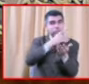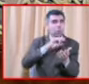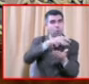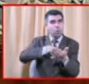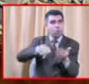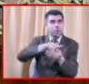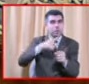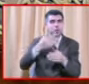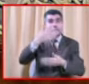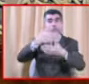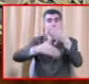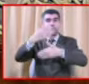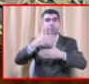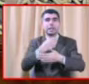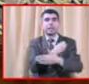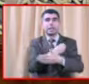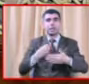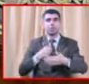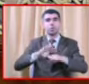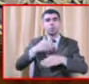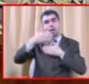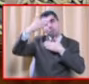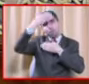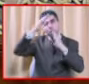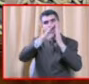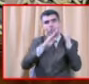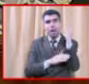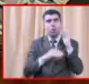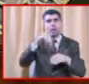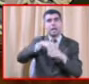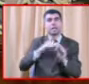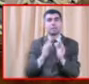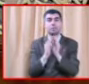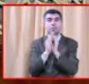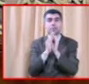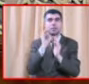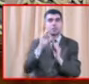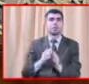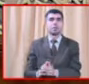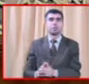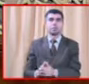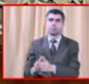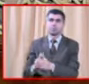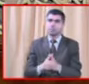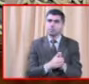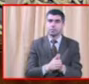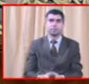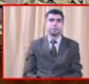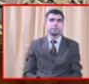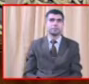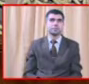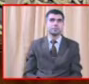على صعيد التراب الوطني للسيدات والسادة النواب المحترمين من فريق العدالة والتنمية، فليتفضل أحد واضع السؤال بالصوت. تفضل السيد نائب.